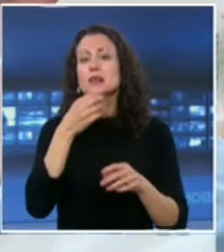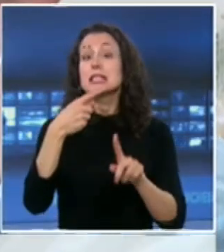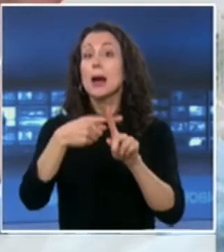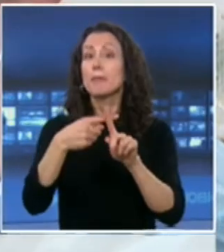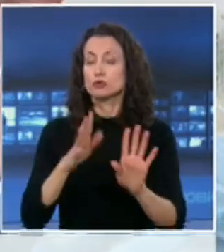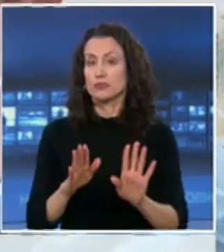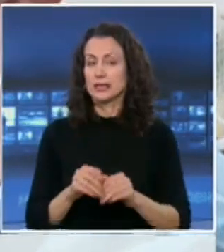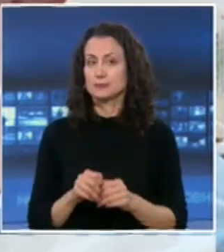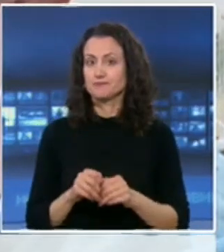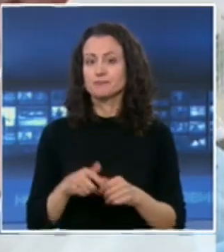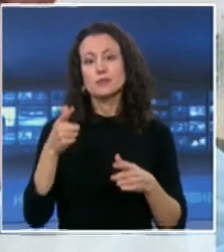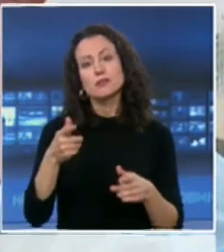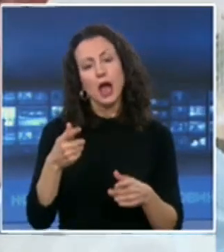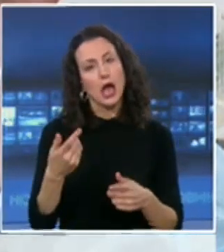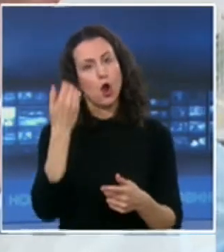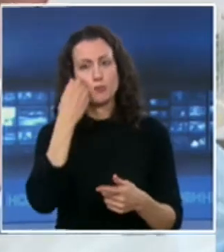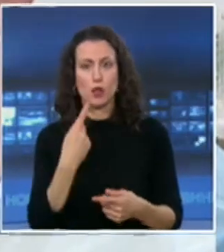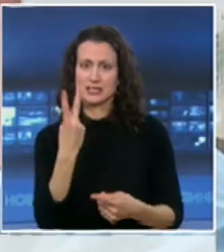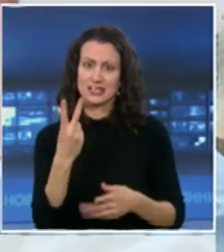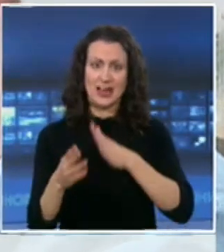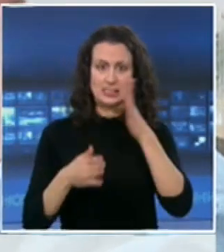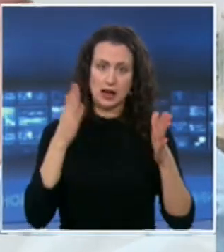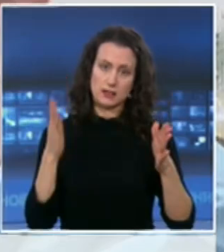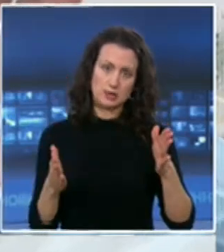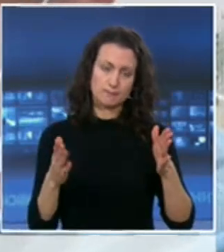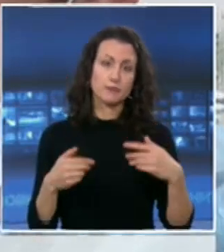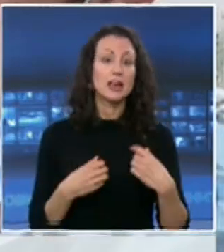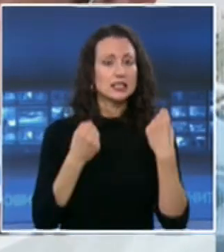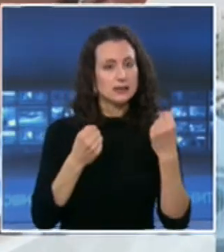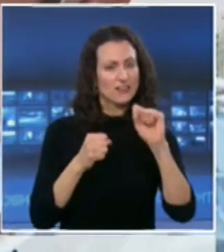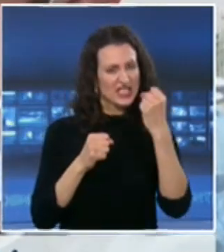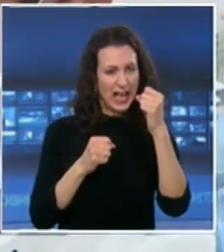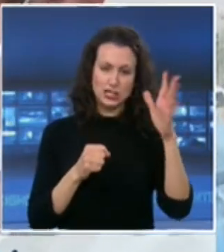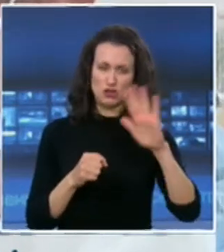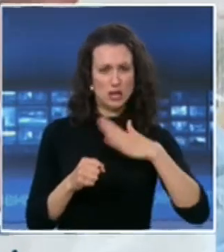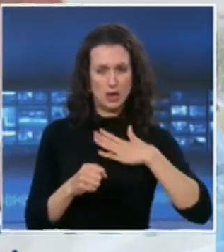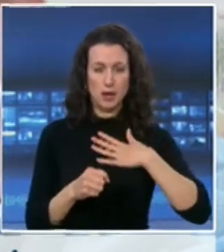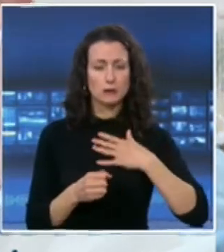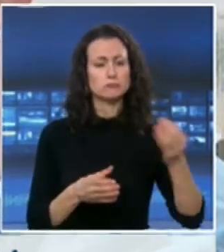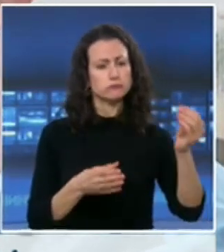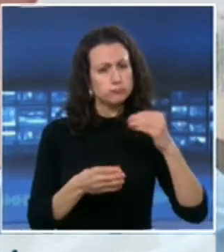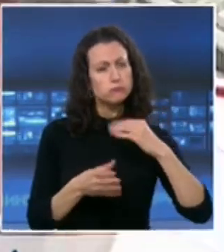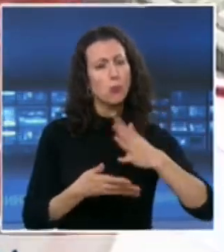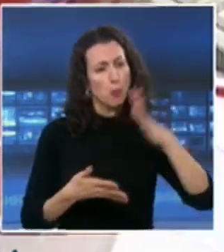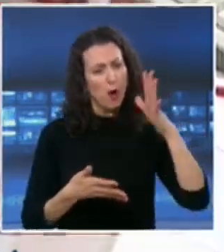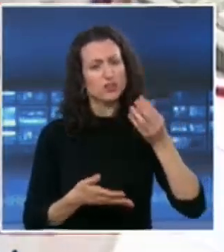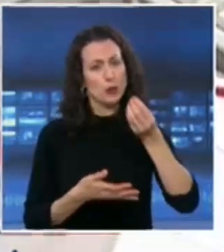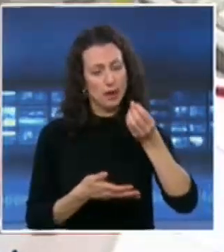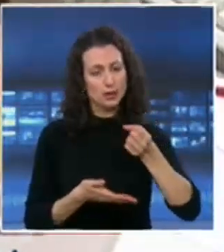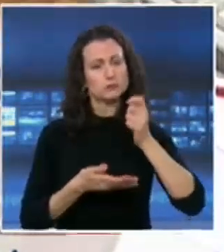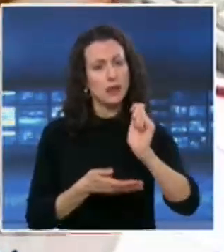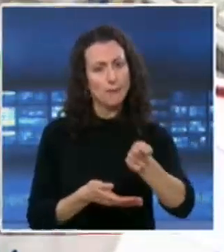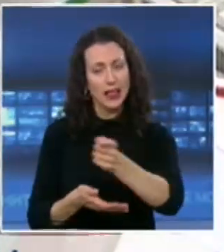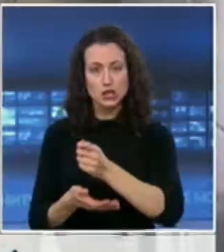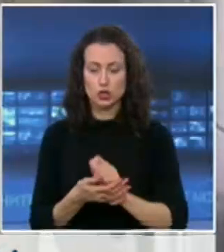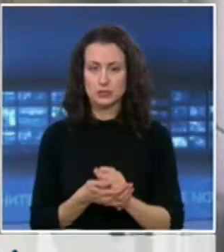най-малко за две страни. Първо за здравната каса, защото тя ще има повече пари да плаща. И второ, ако